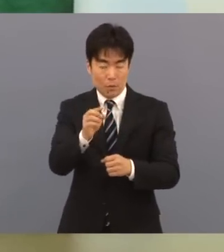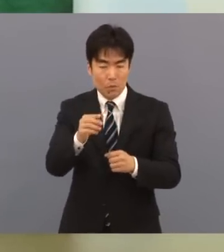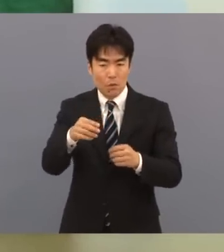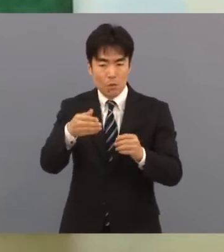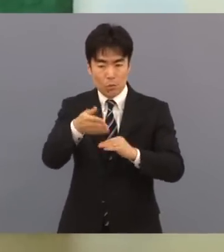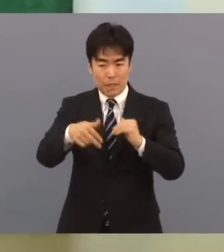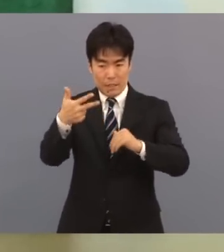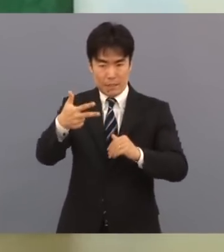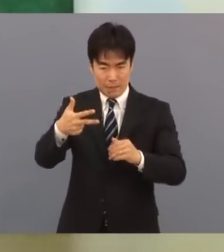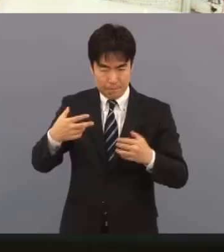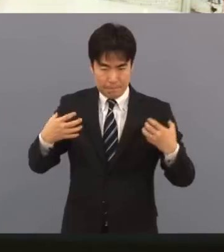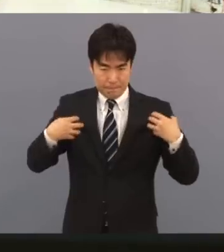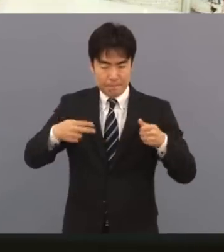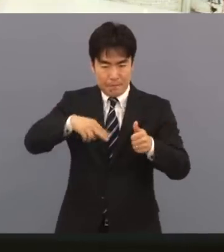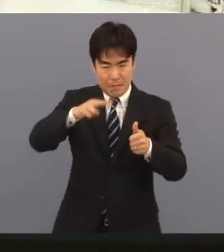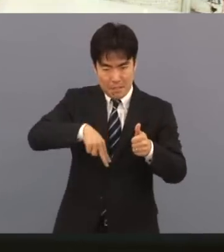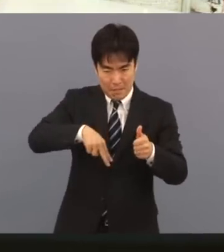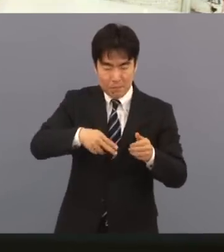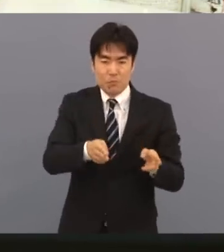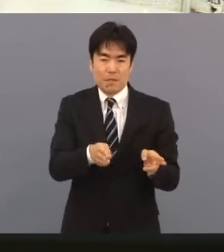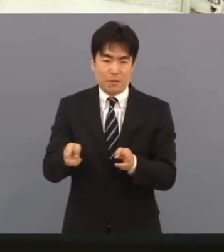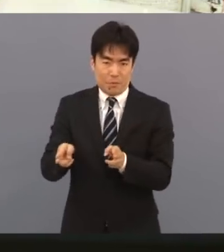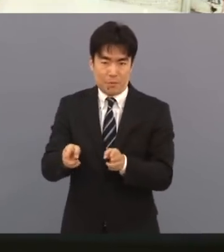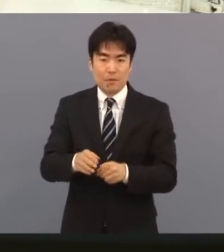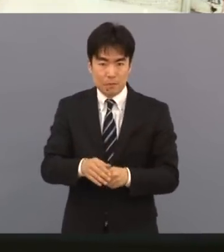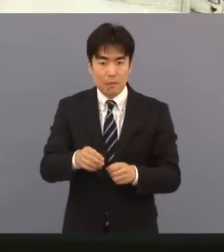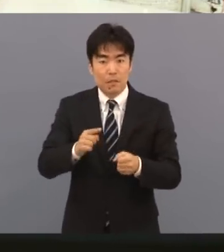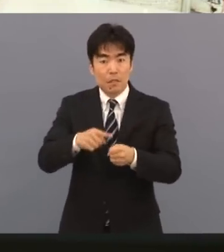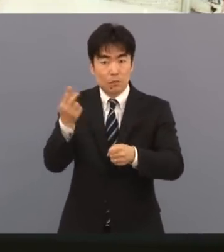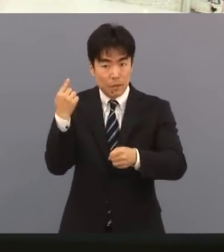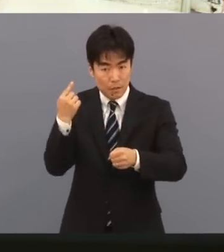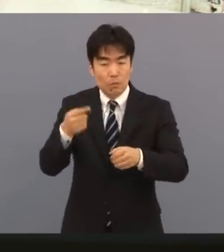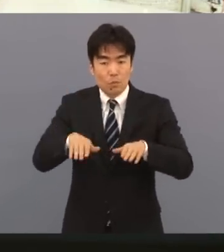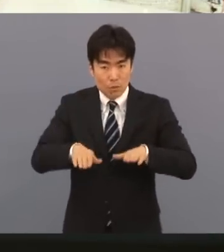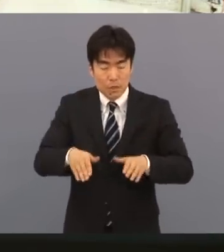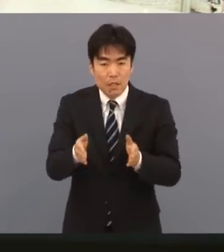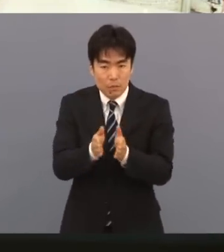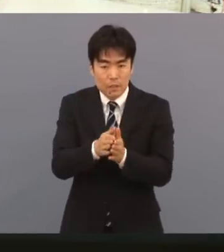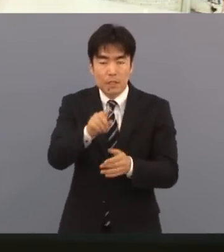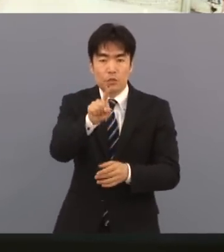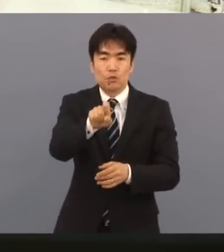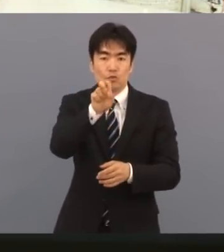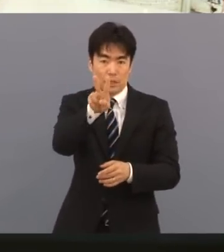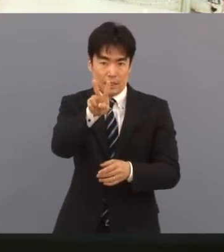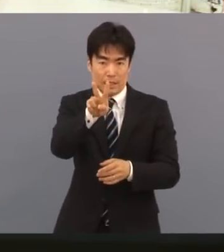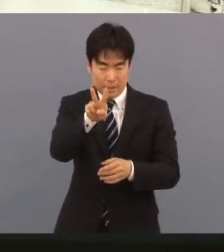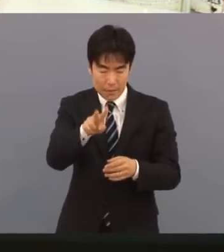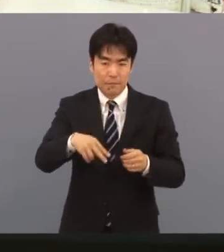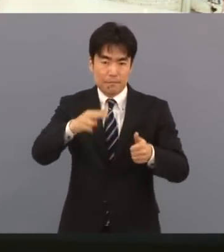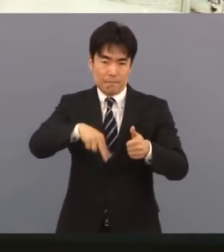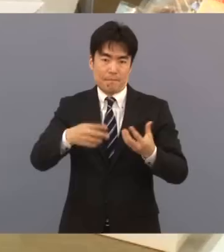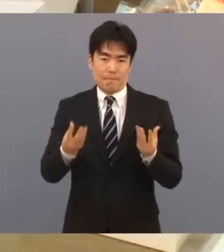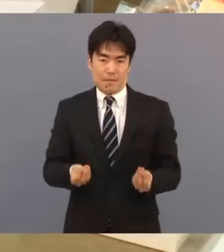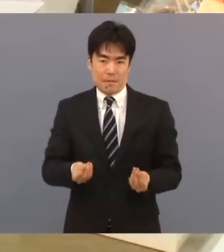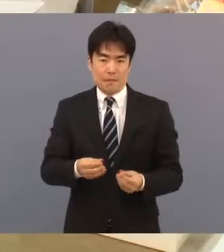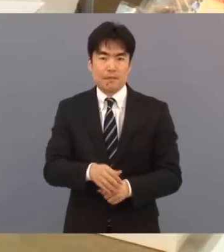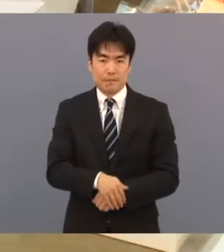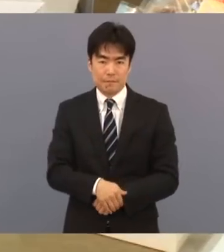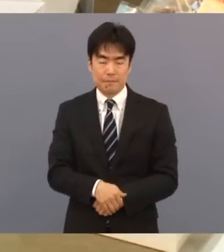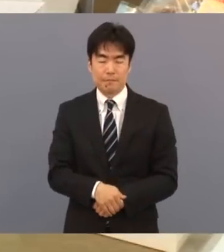定する制度です。昨年度と今年度合わせて12品が認定されております。